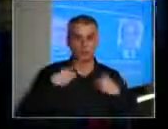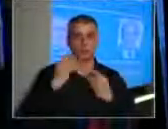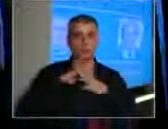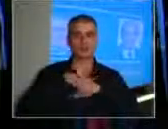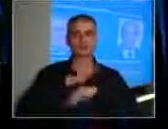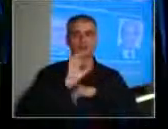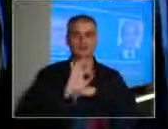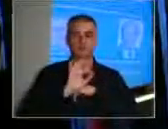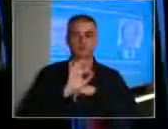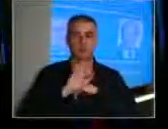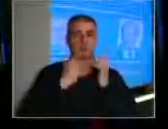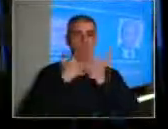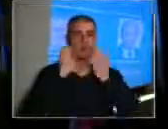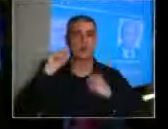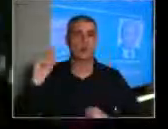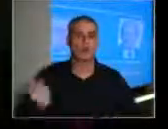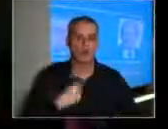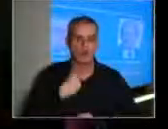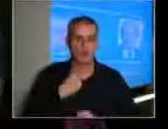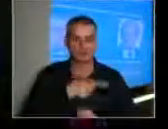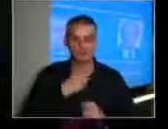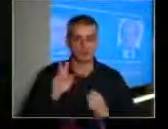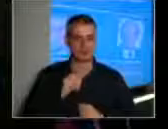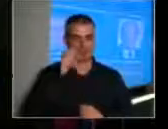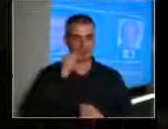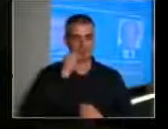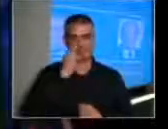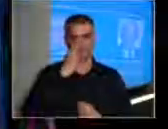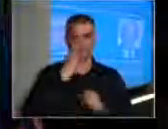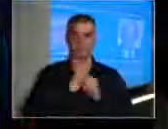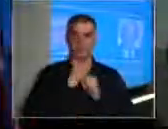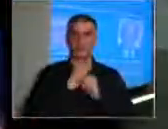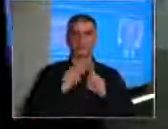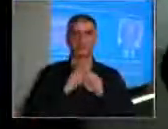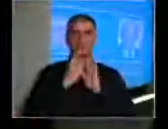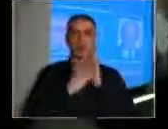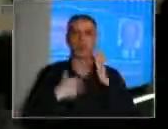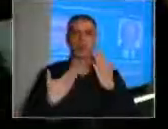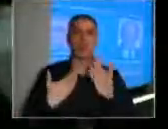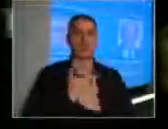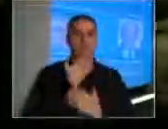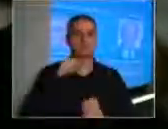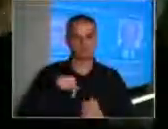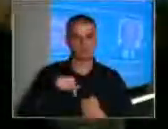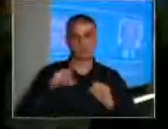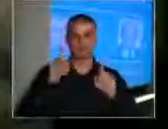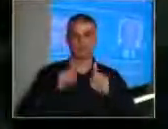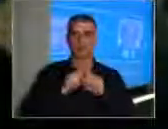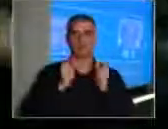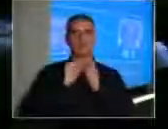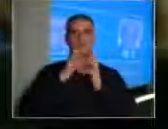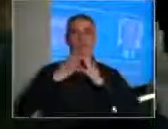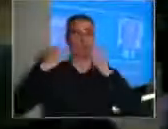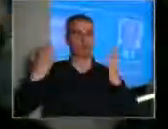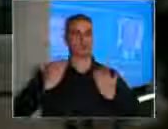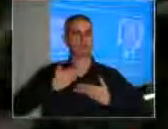אותותיו. ברור לכולם היום שהניסיון של כחול לבן לייצר מין חוק חדש בישראל, שכביכול המפלגה הגדולה